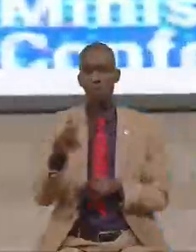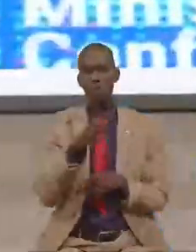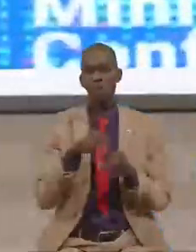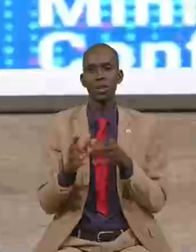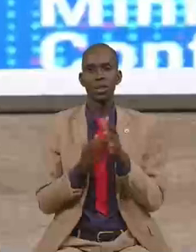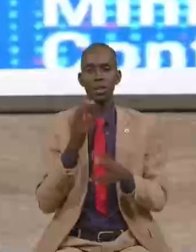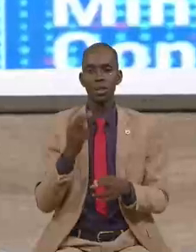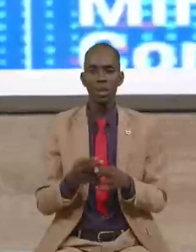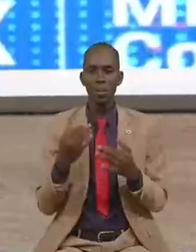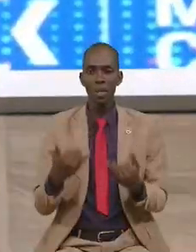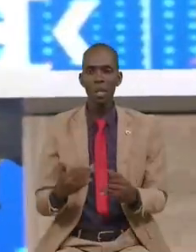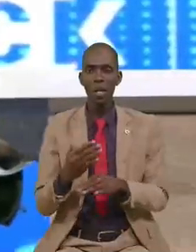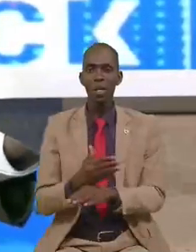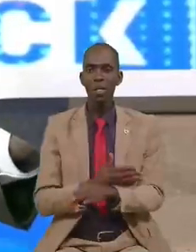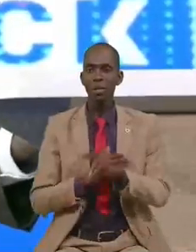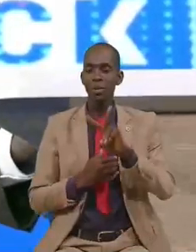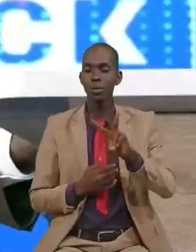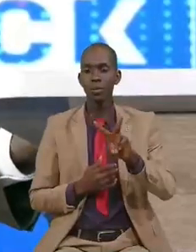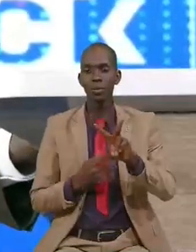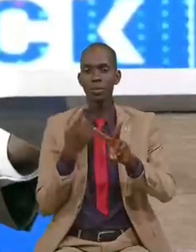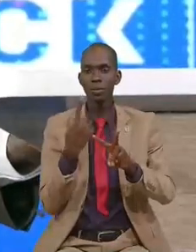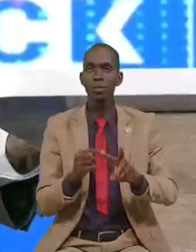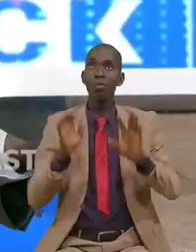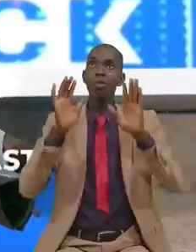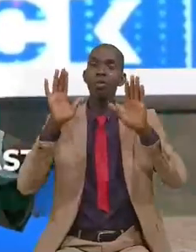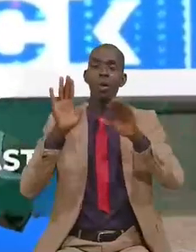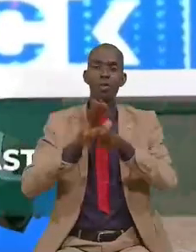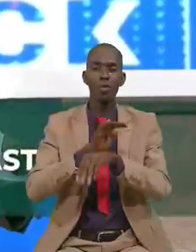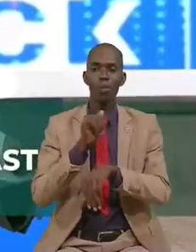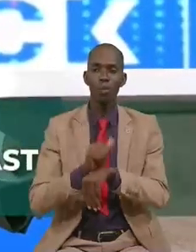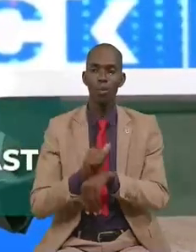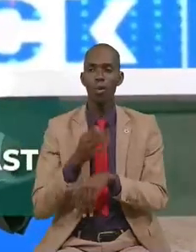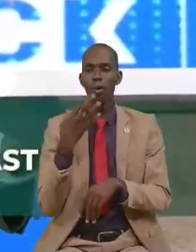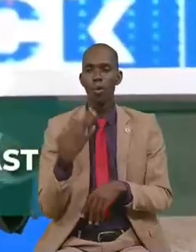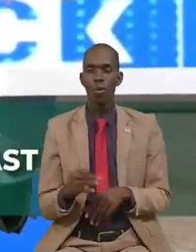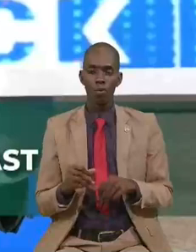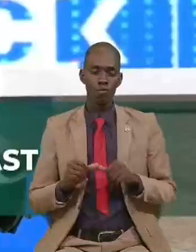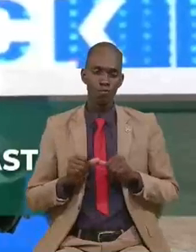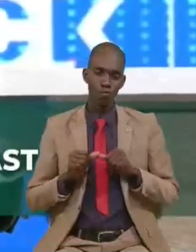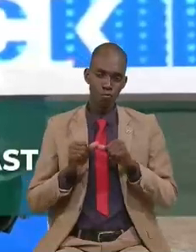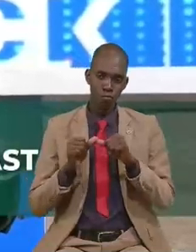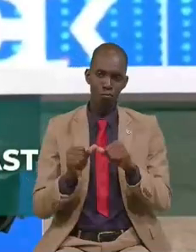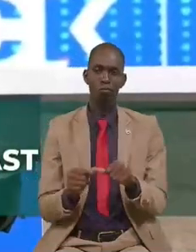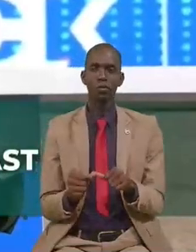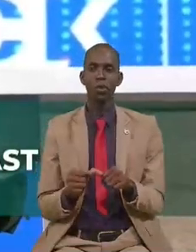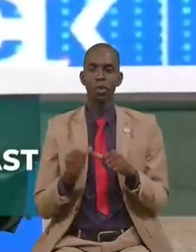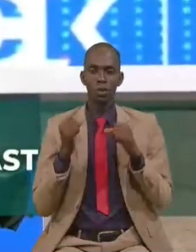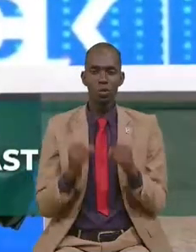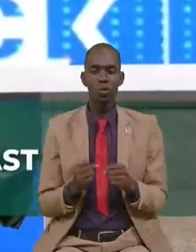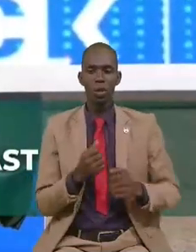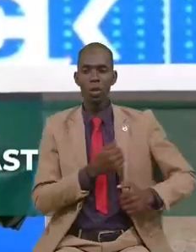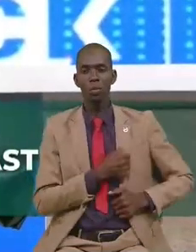Deuxième élément, les œuvres merveilleuses d'une armée inébranlable pour l'édification.